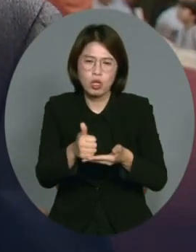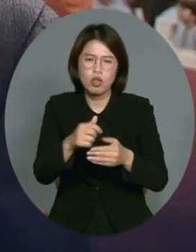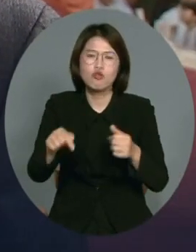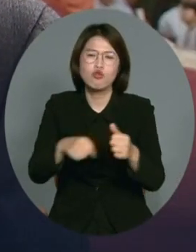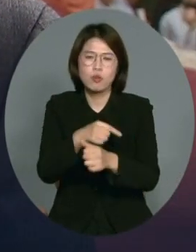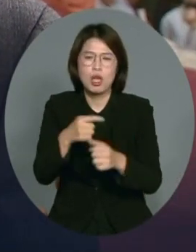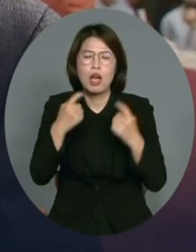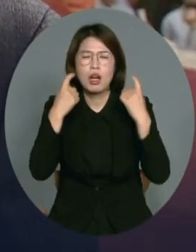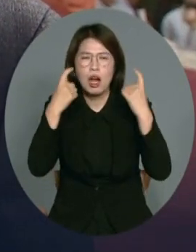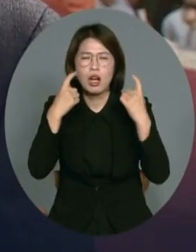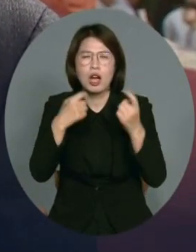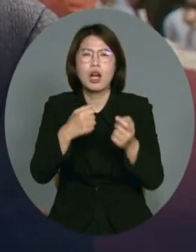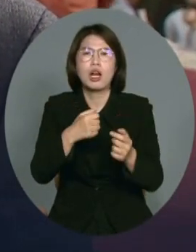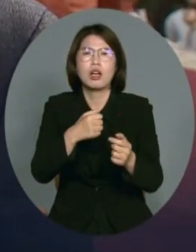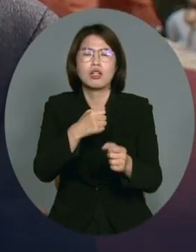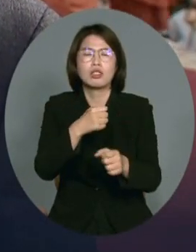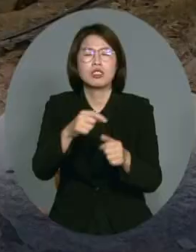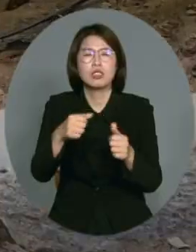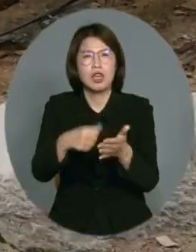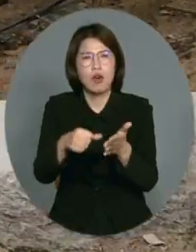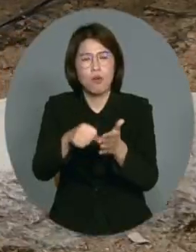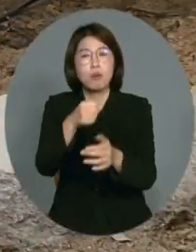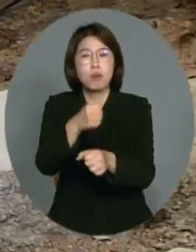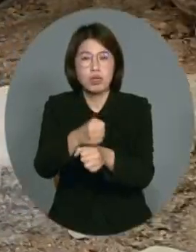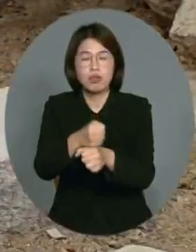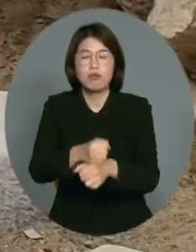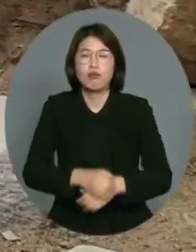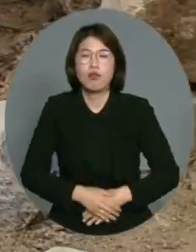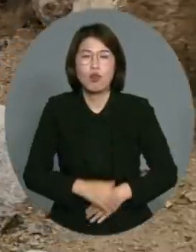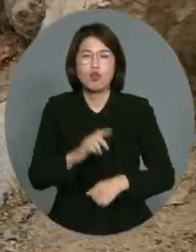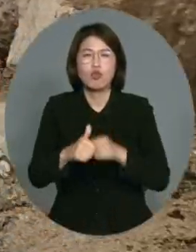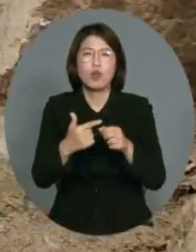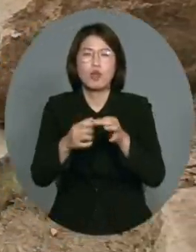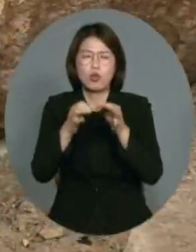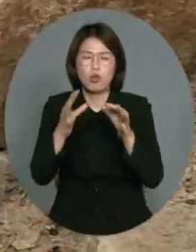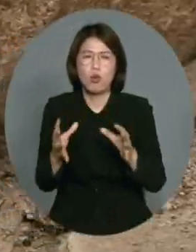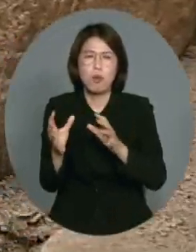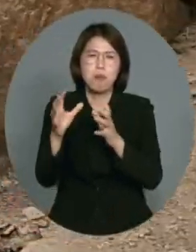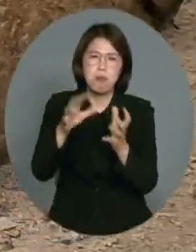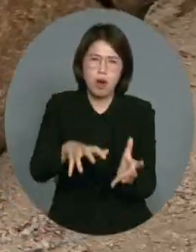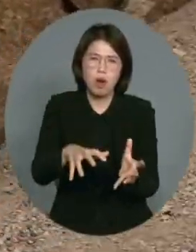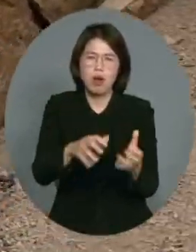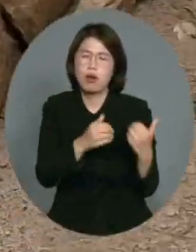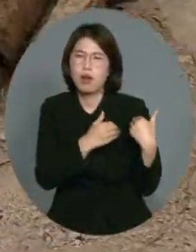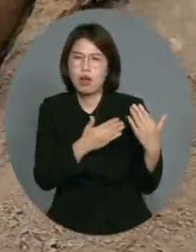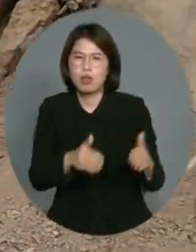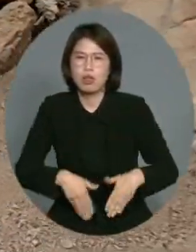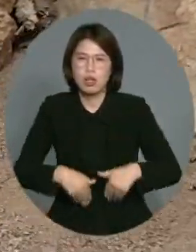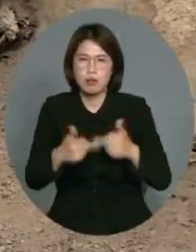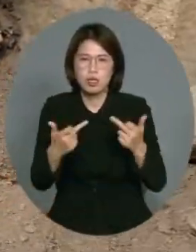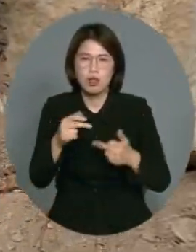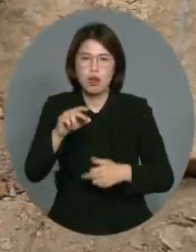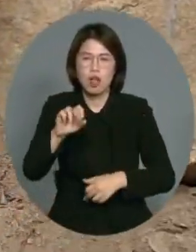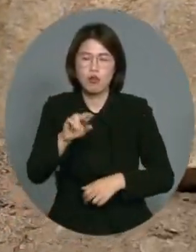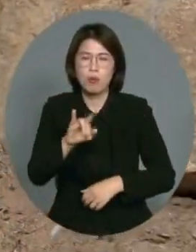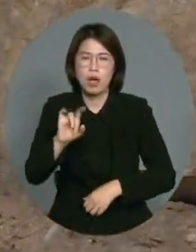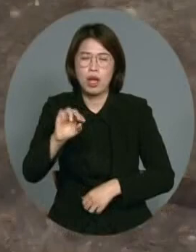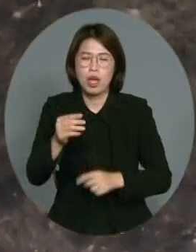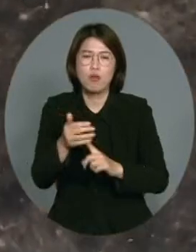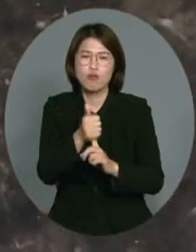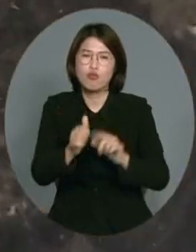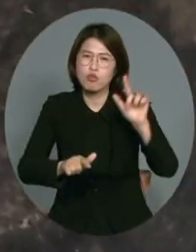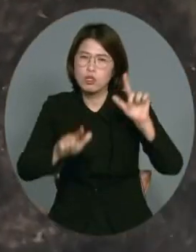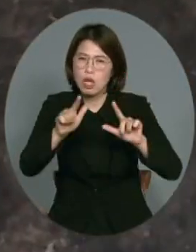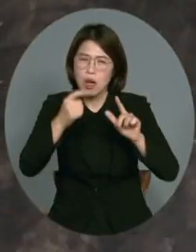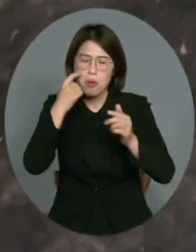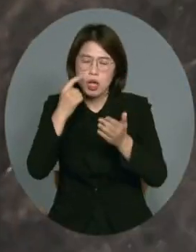지역을 관광자화하는. 600년 동안 넘어져 방치됐던 경주 남산 11곡 마야불상.